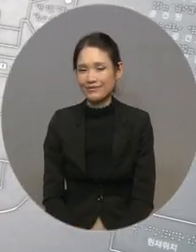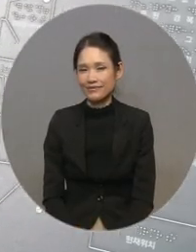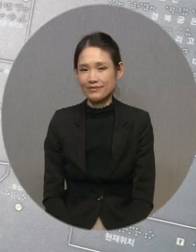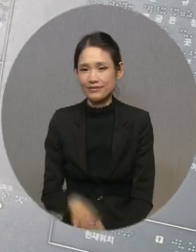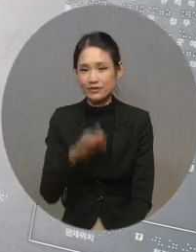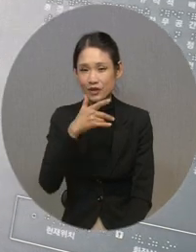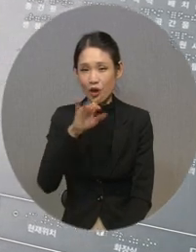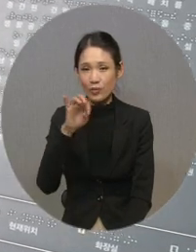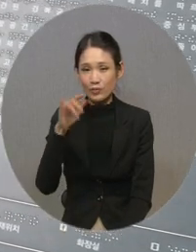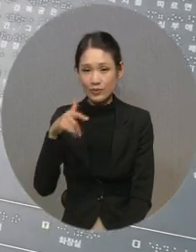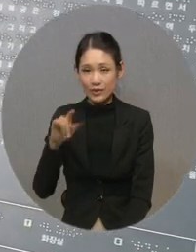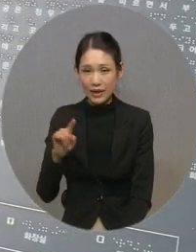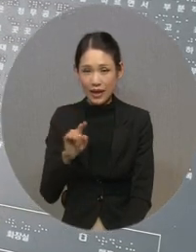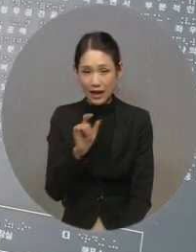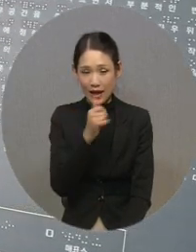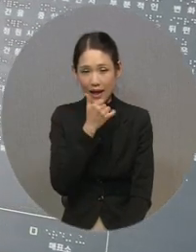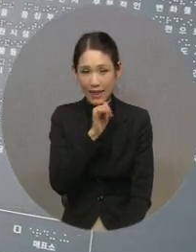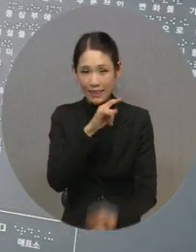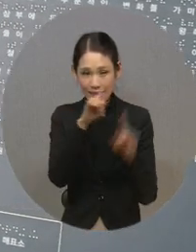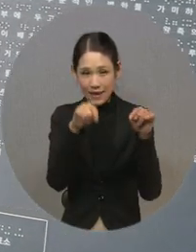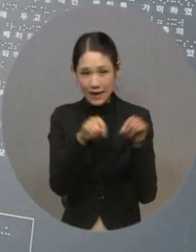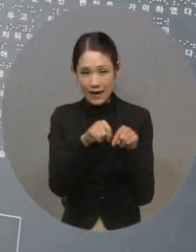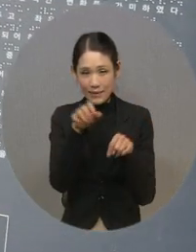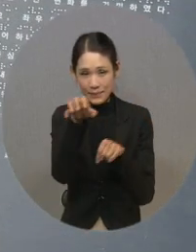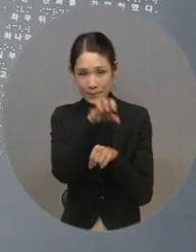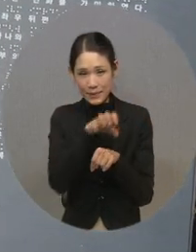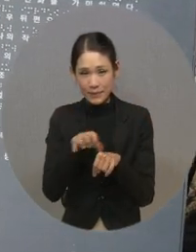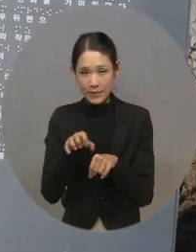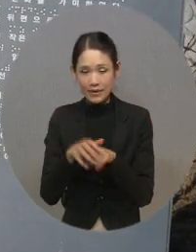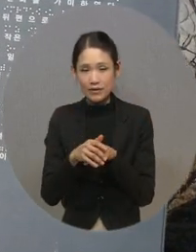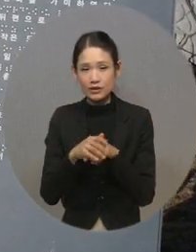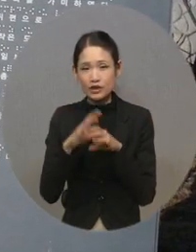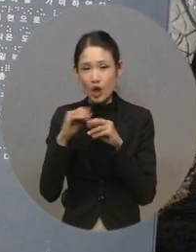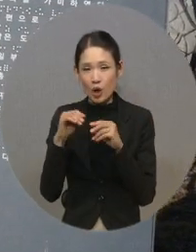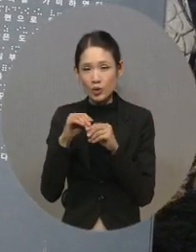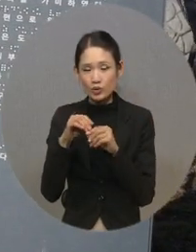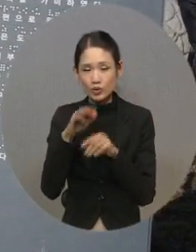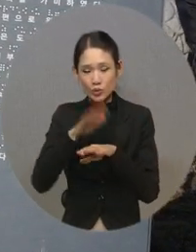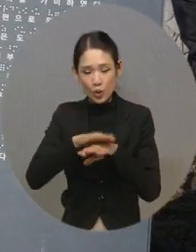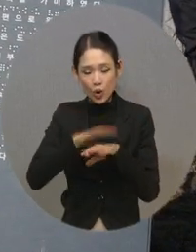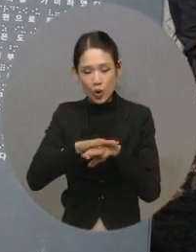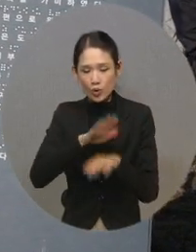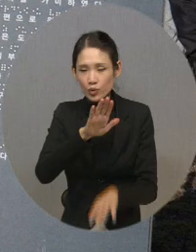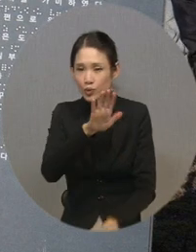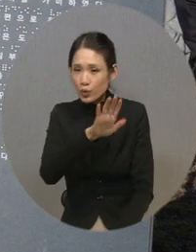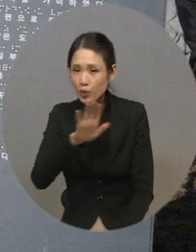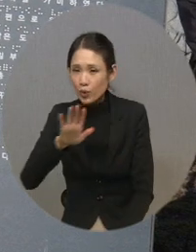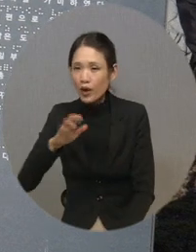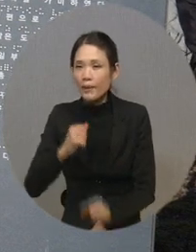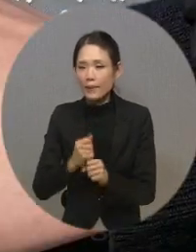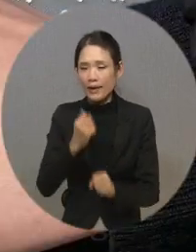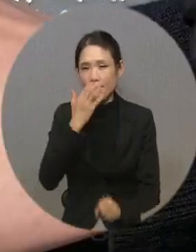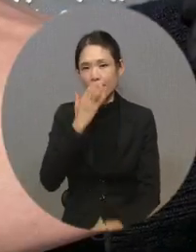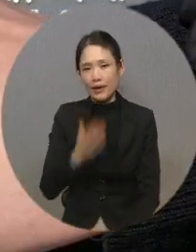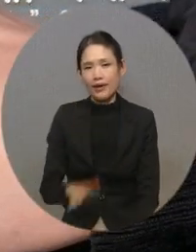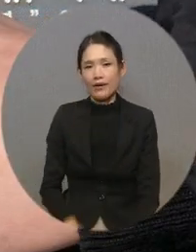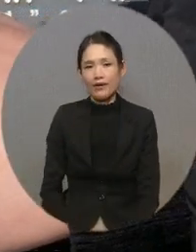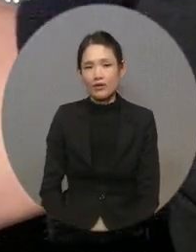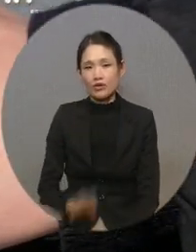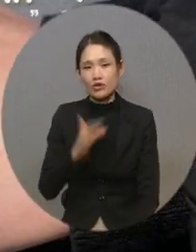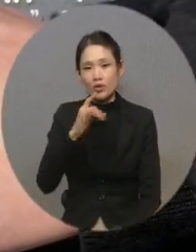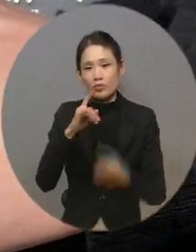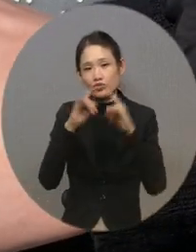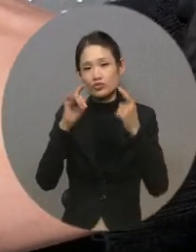점자 안내도에는 경복궁 전각들의 위치를 점자와 촉각으로 가늠해 볼 수 있는 촉각지도와 경복궁에